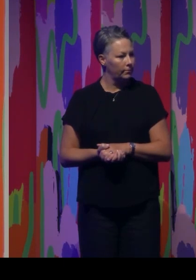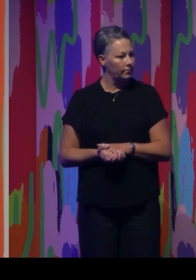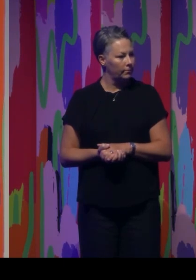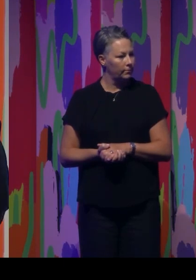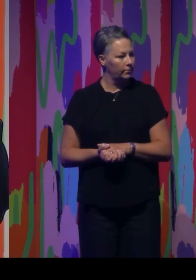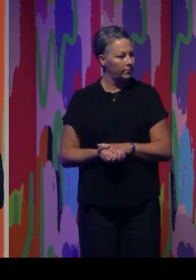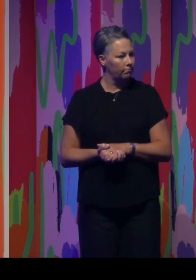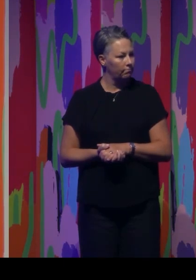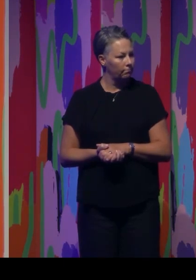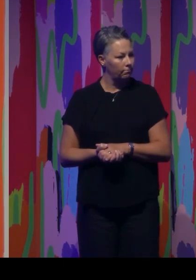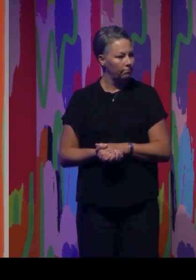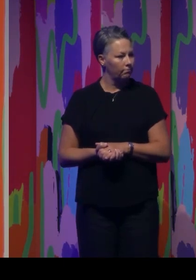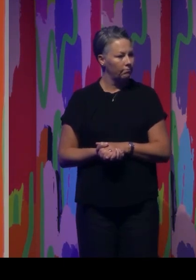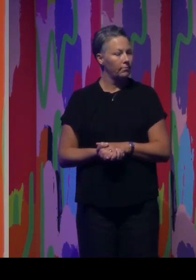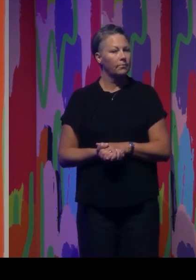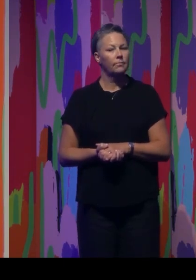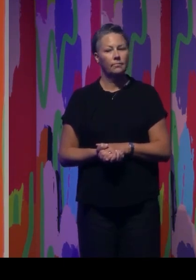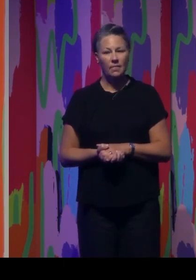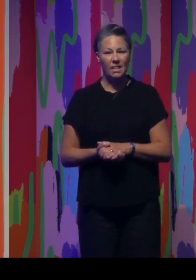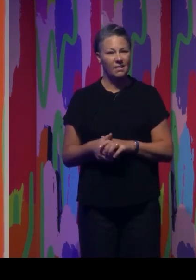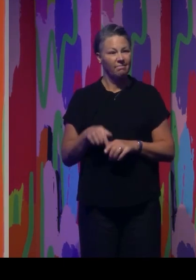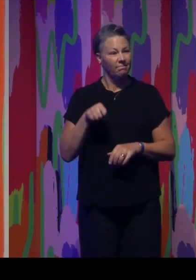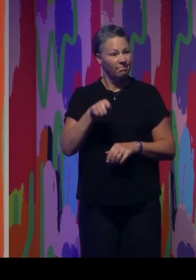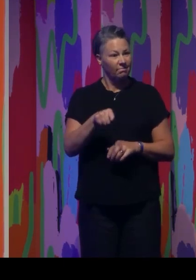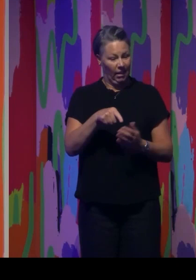করে দিস রং